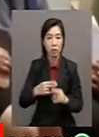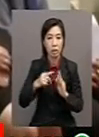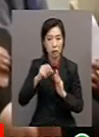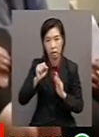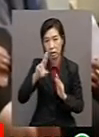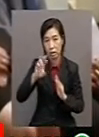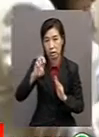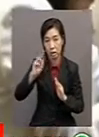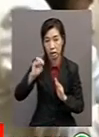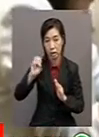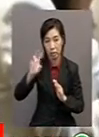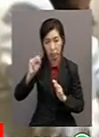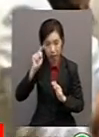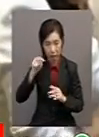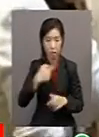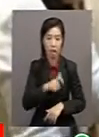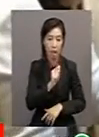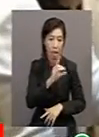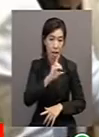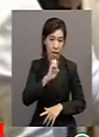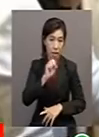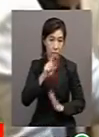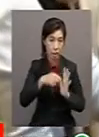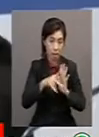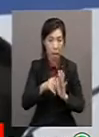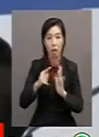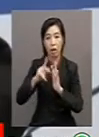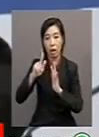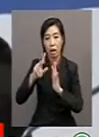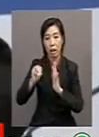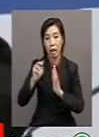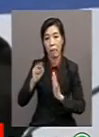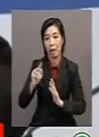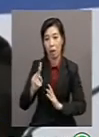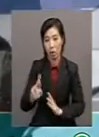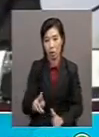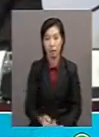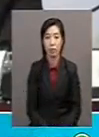คุณอดิศักดิ์ลิมปรุ่งพัฒนกิจและคุณเขมกรวชิระวราการครับ